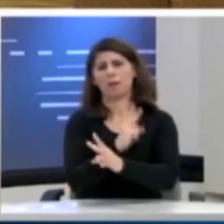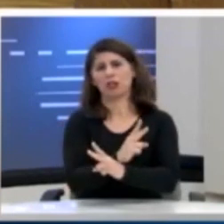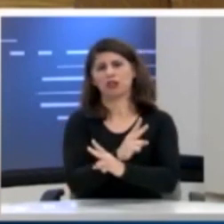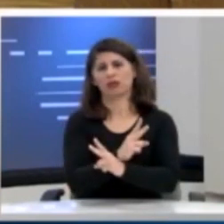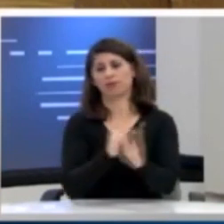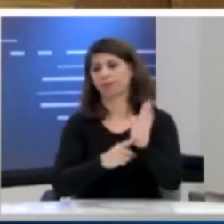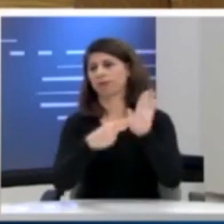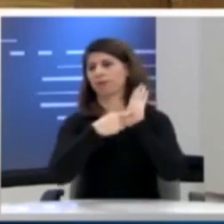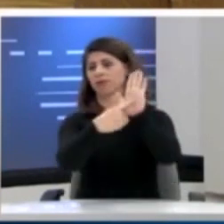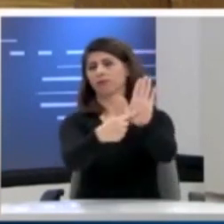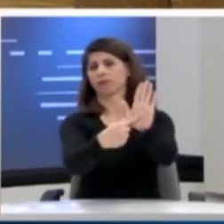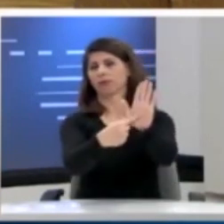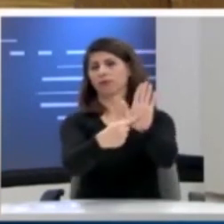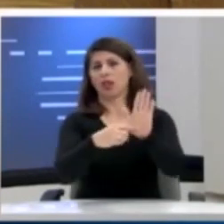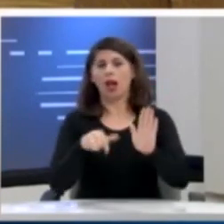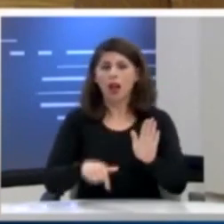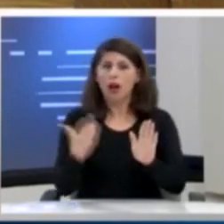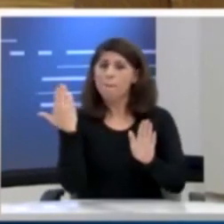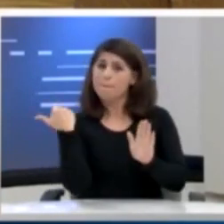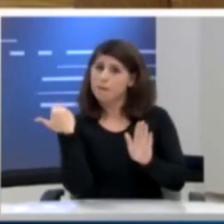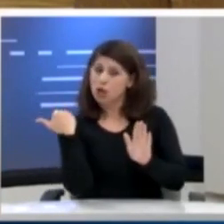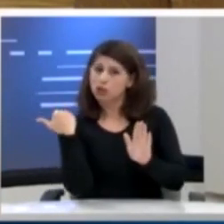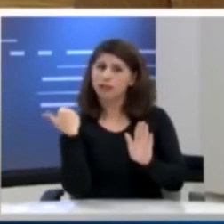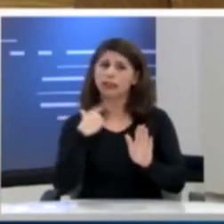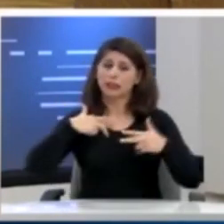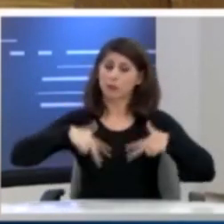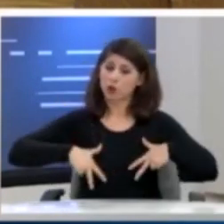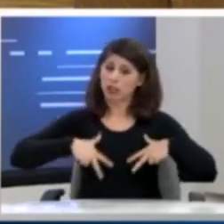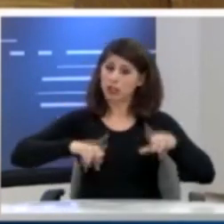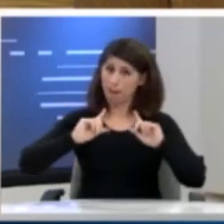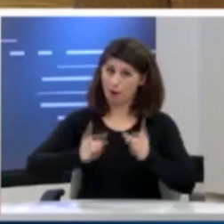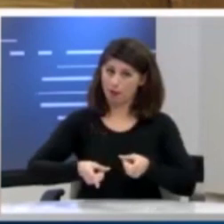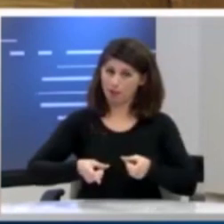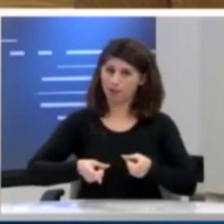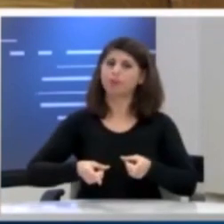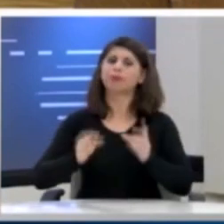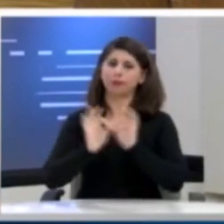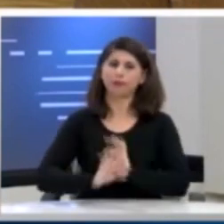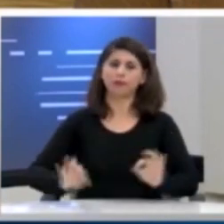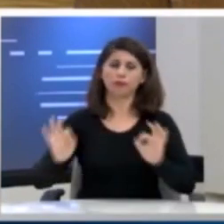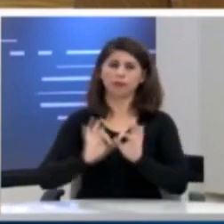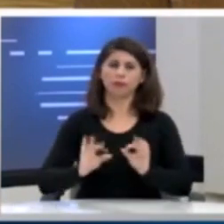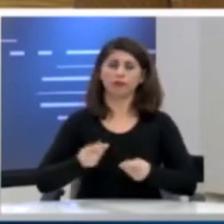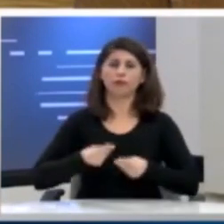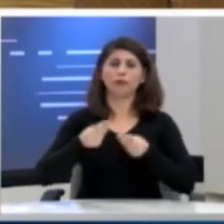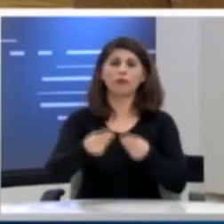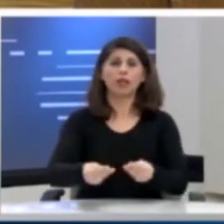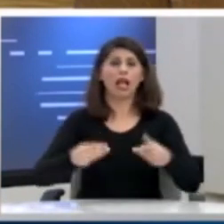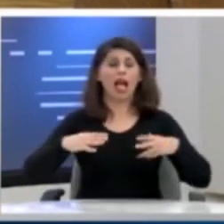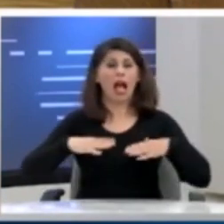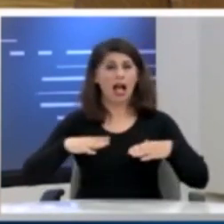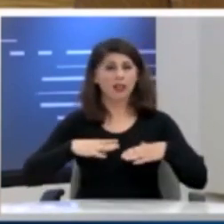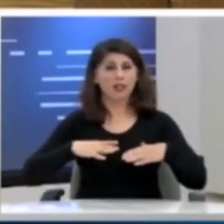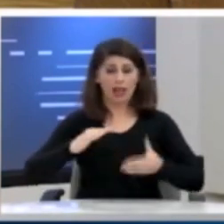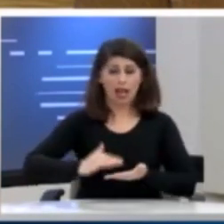αναπληρωτών. Ενώ με την πρόσφατη υπουργική απόφαση προβλέπεται η χορήγηση